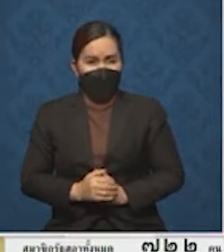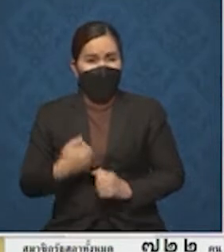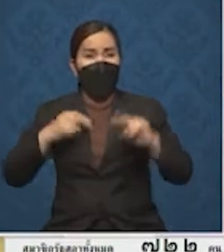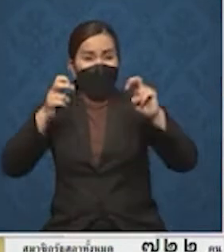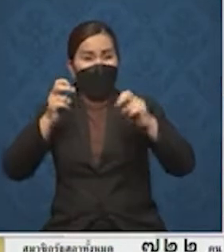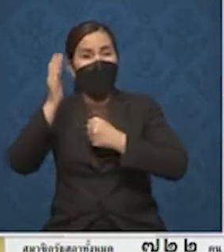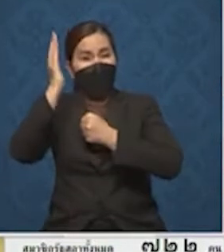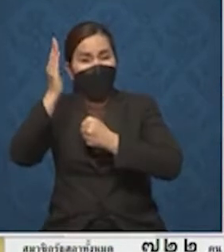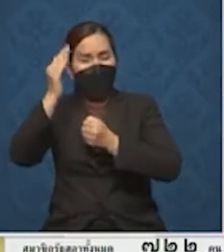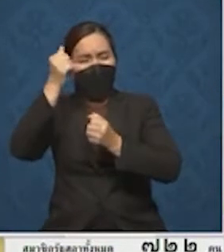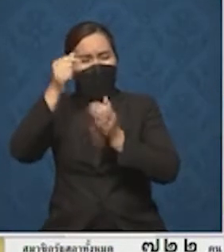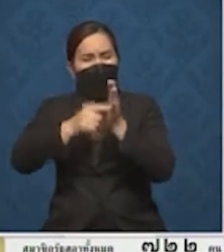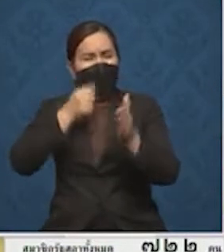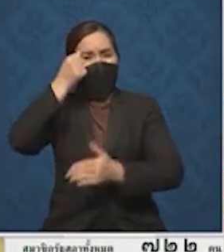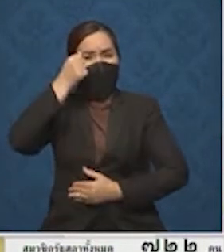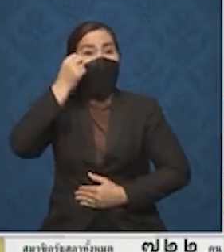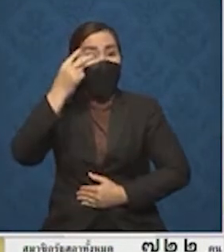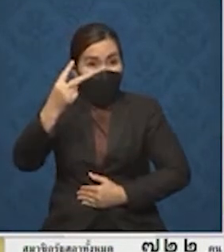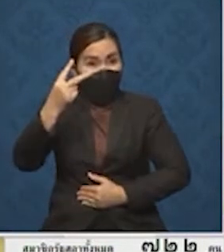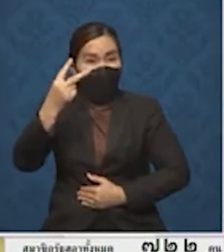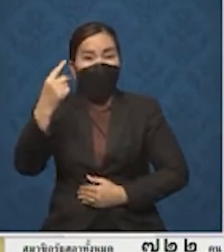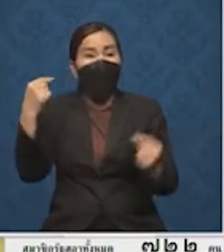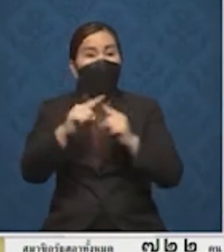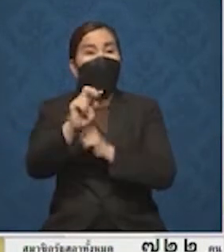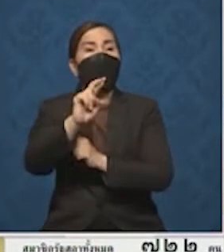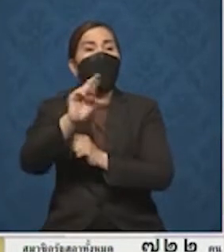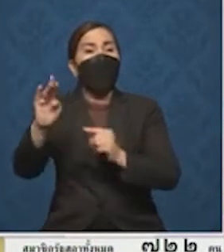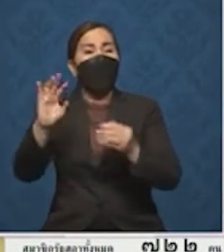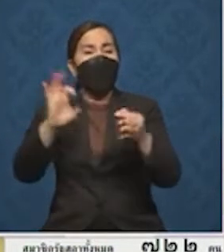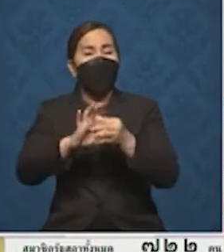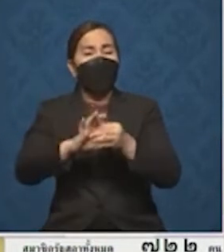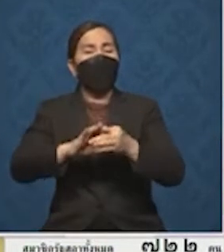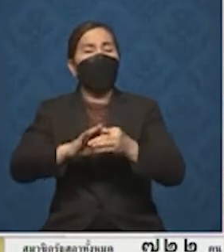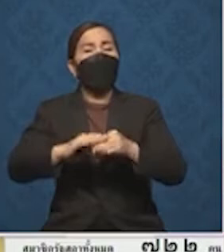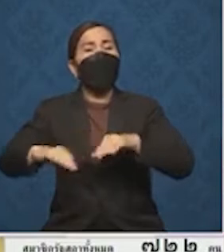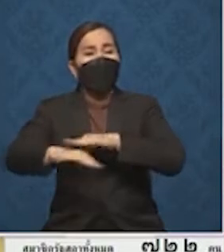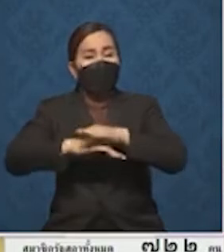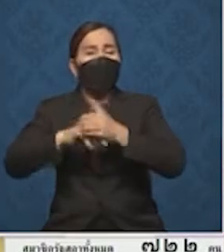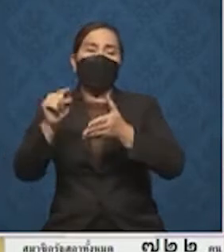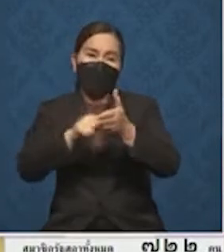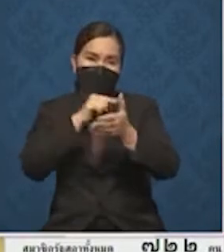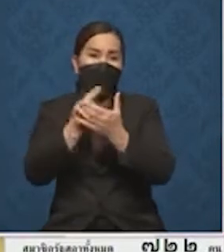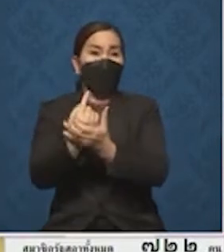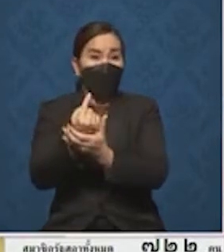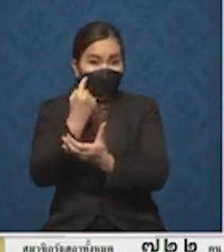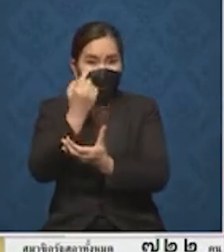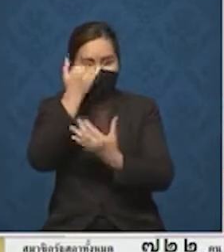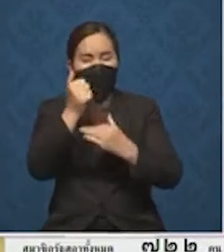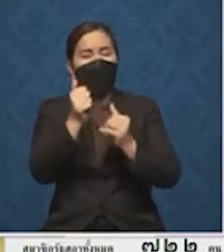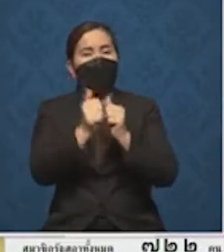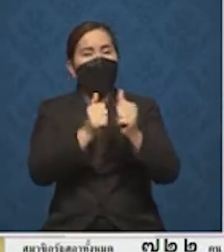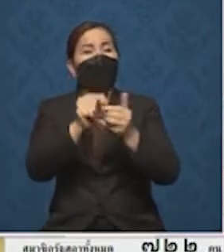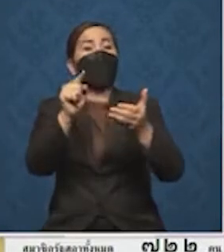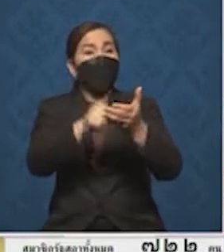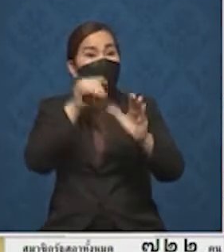็คือระบบ primary voteผมอยากให้ขอนำสไลด์ข้นสันิดหนนะ